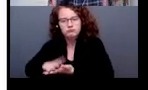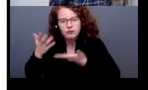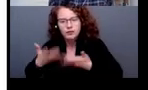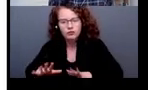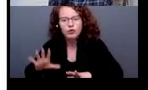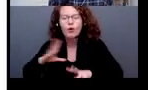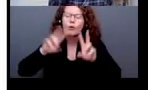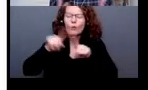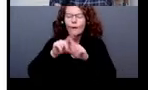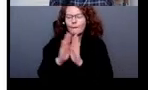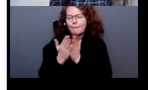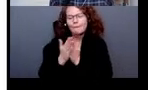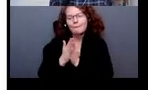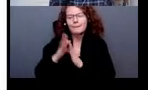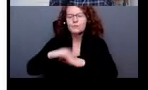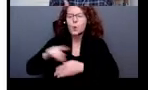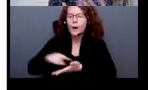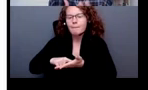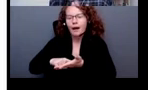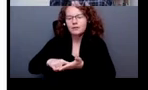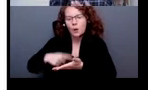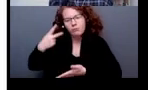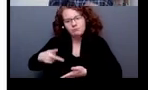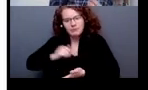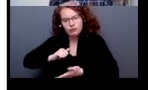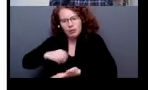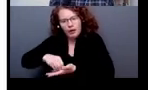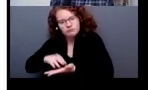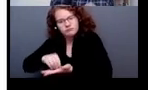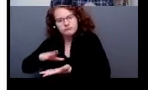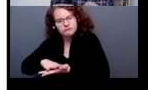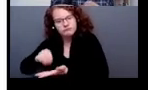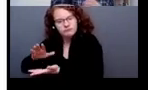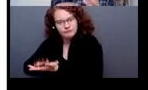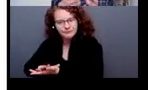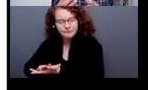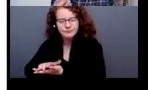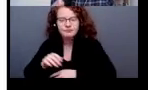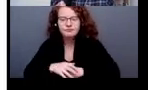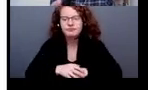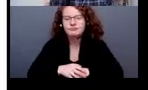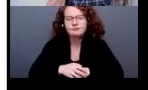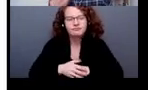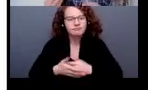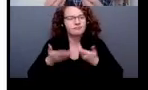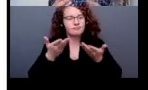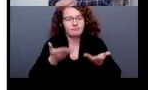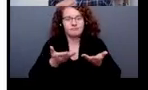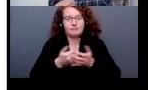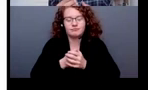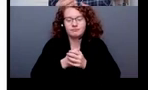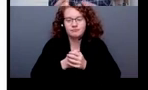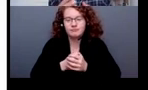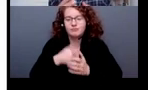carnet de réparation personnelle. Et c'était vraiment des objets, disons, que